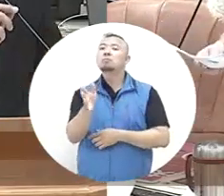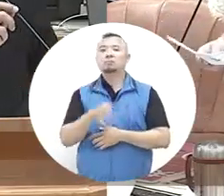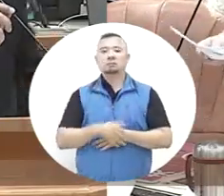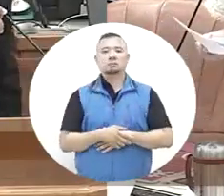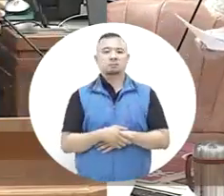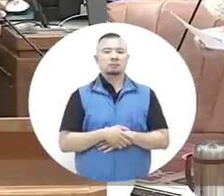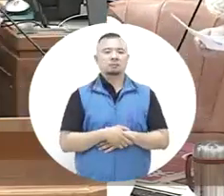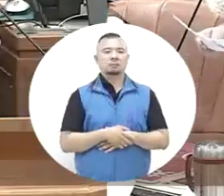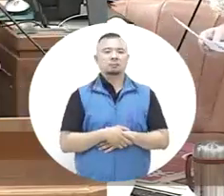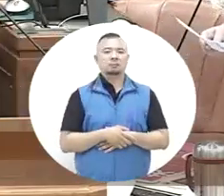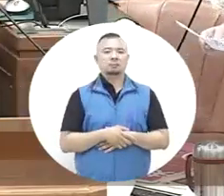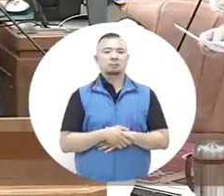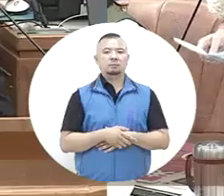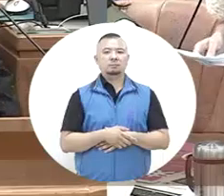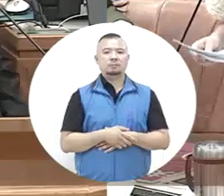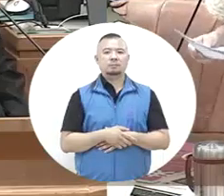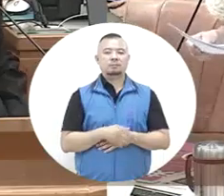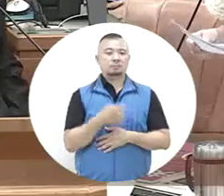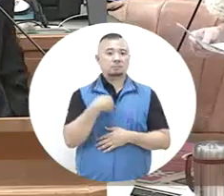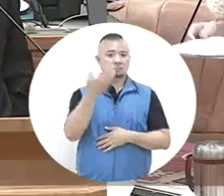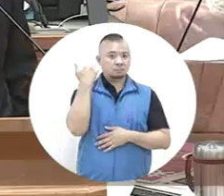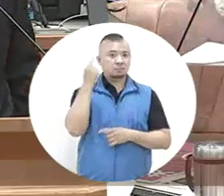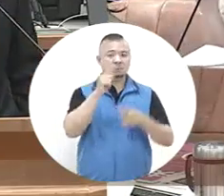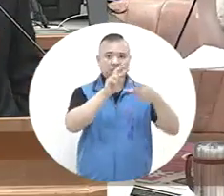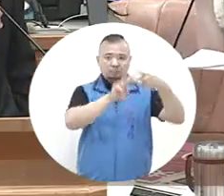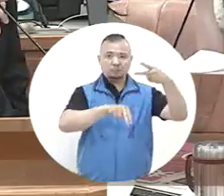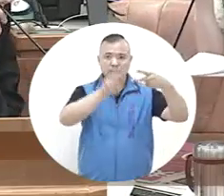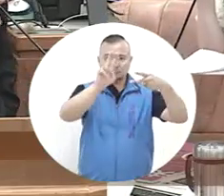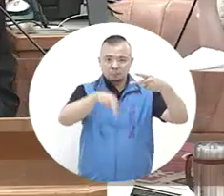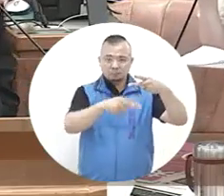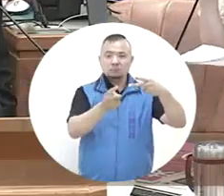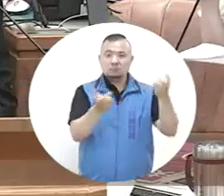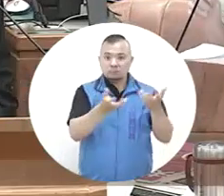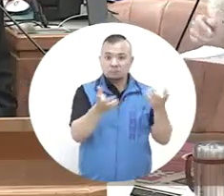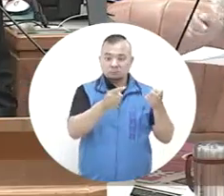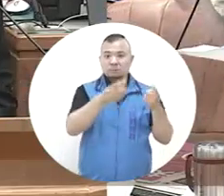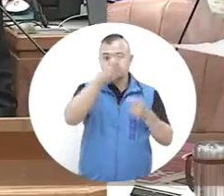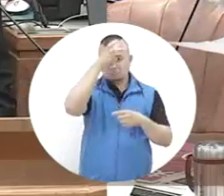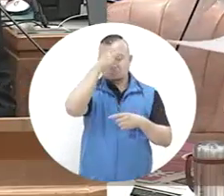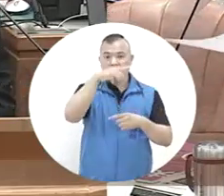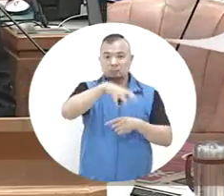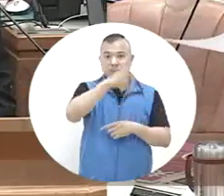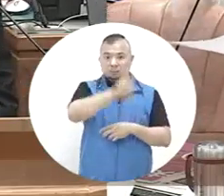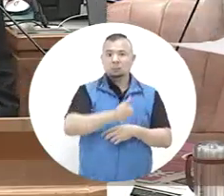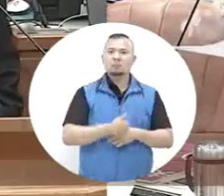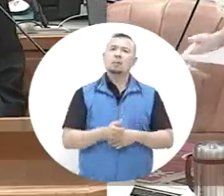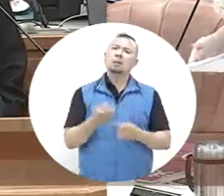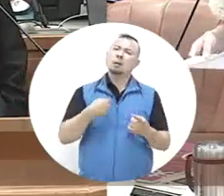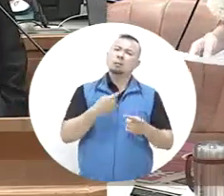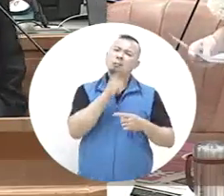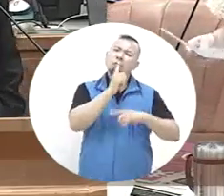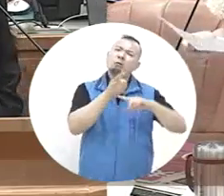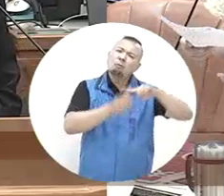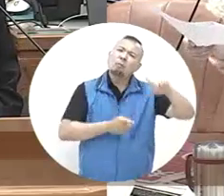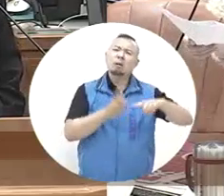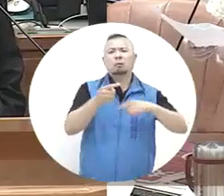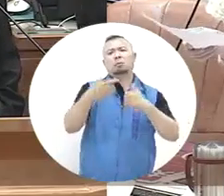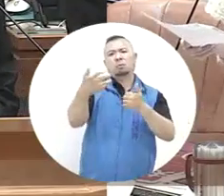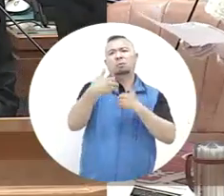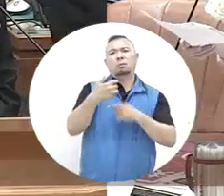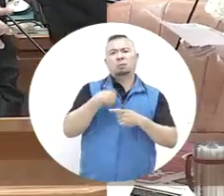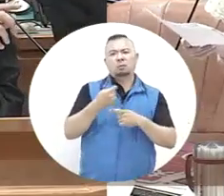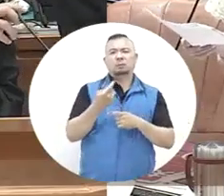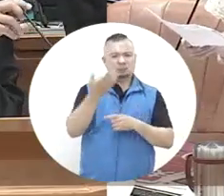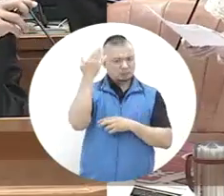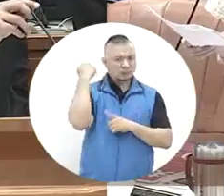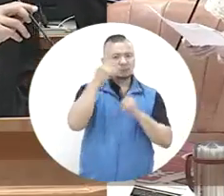哈，我在当刑事警察局局长当时， 原因是什么？是 我先讲完嘛。 好， 你总要让我讲，不要问一个单例，我先把来龙去脉讲